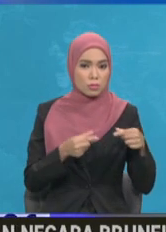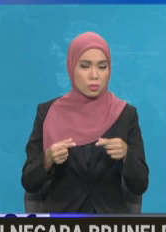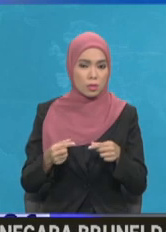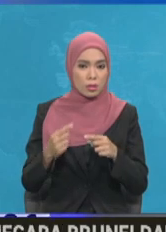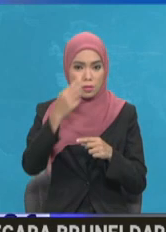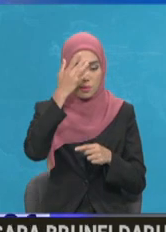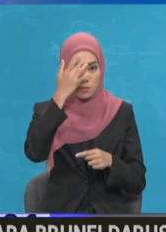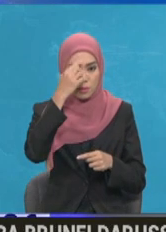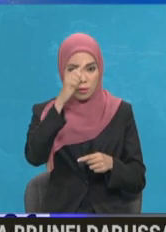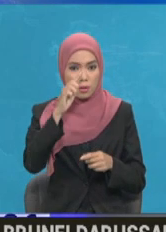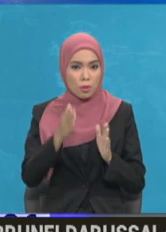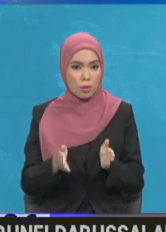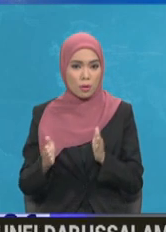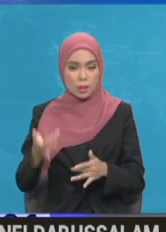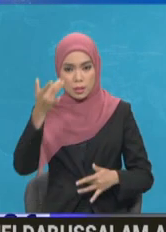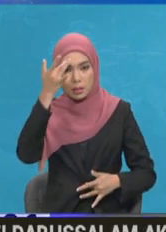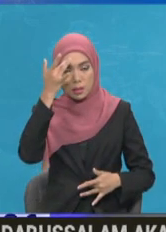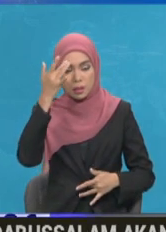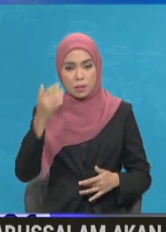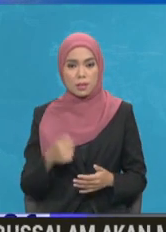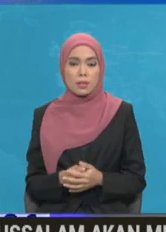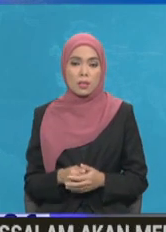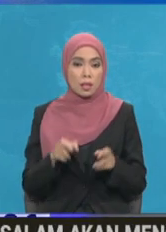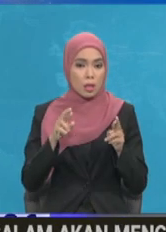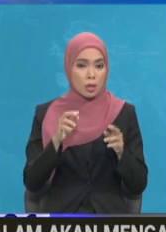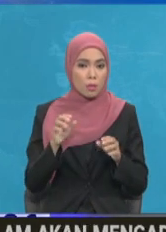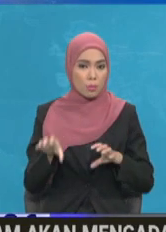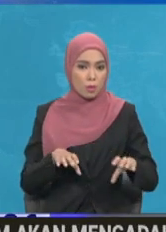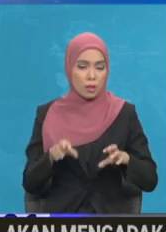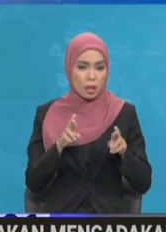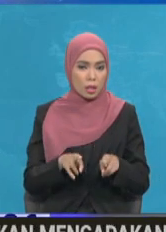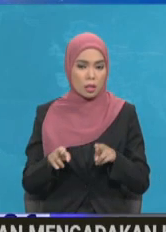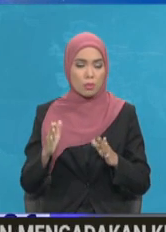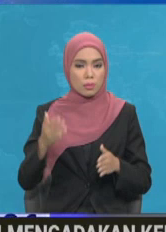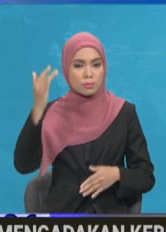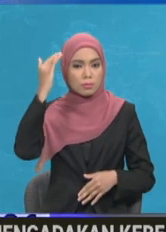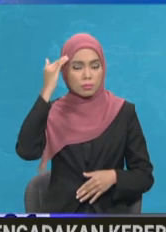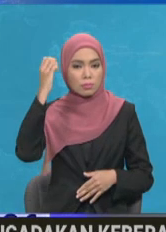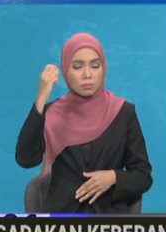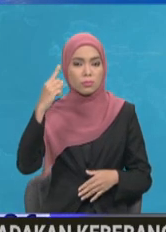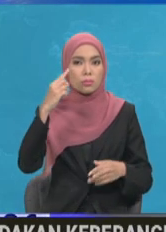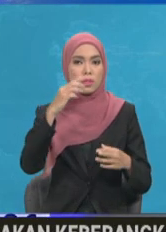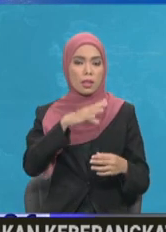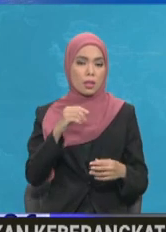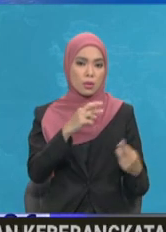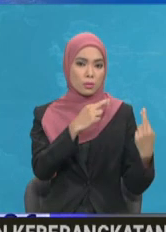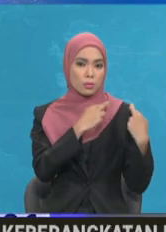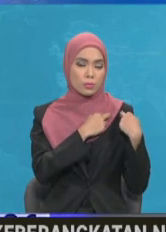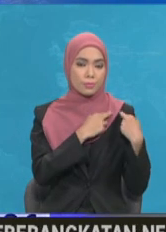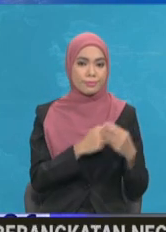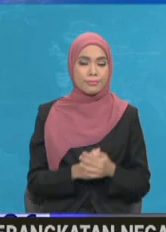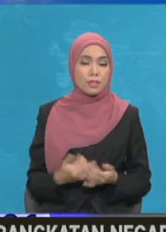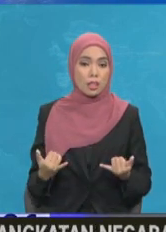sekaligus mewujudkan rakyat yang lebih peka dan bertanggung jawab Kementerian Kesehatan jelas yang berhormat mengambil beberapa